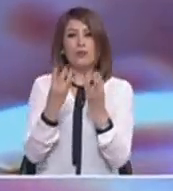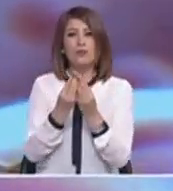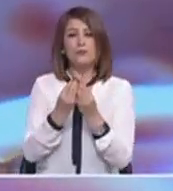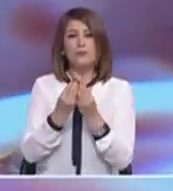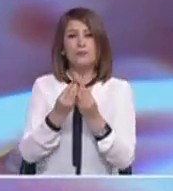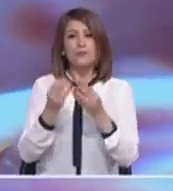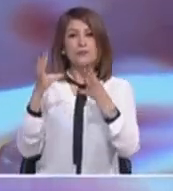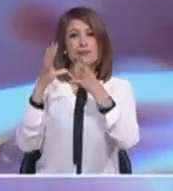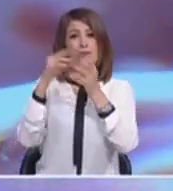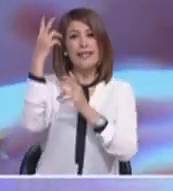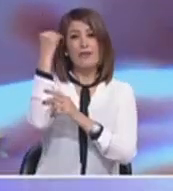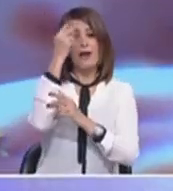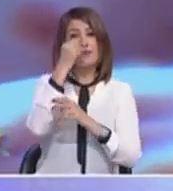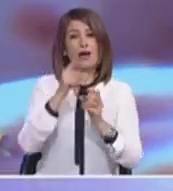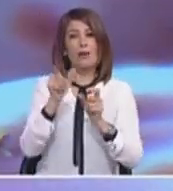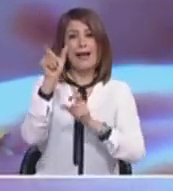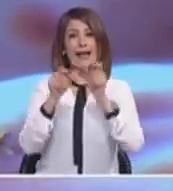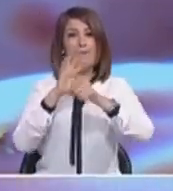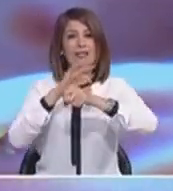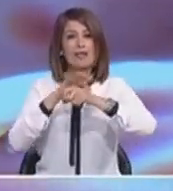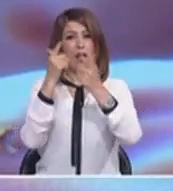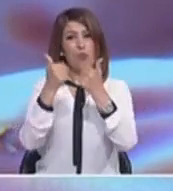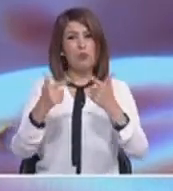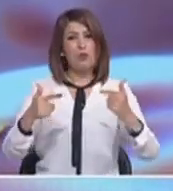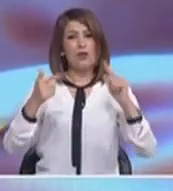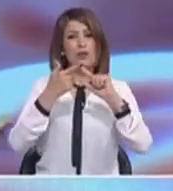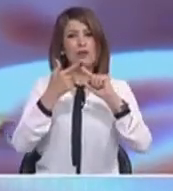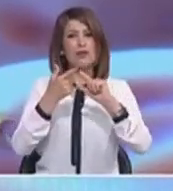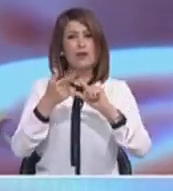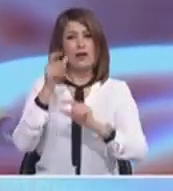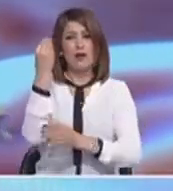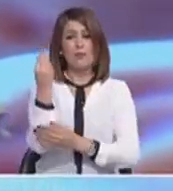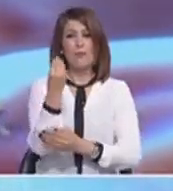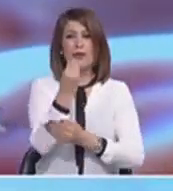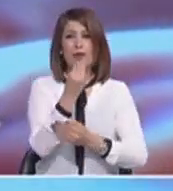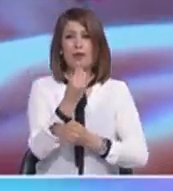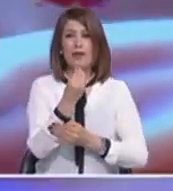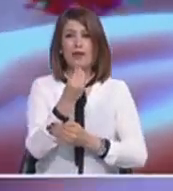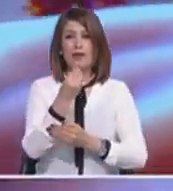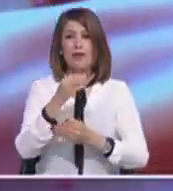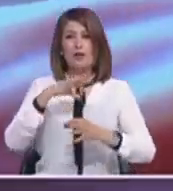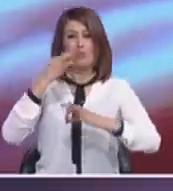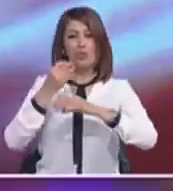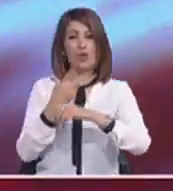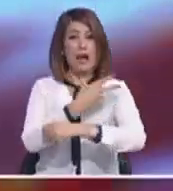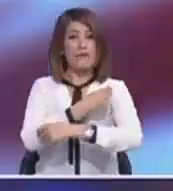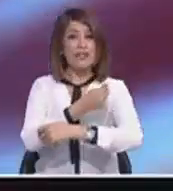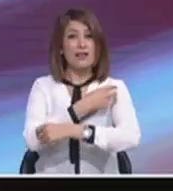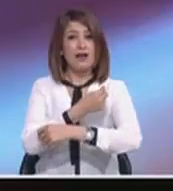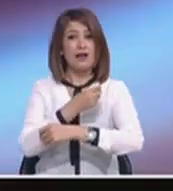الناس اللي بيكون معينه بحث بعدين يستحق